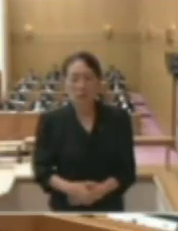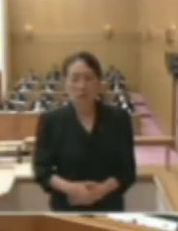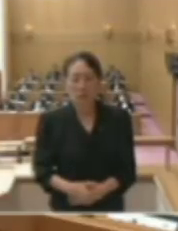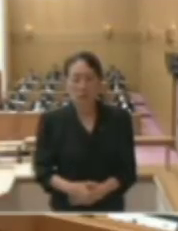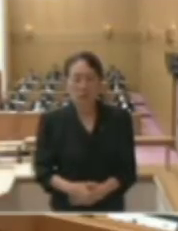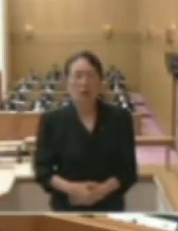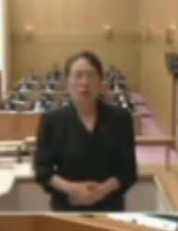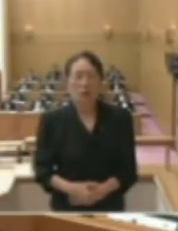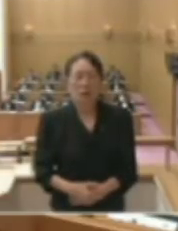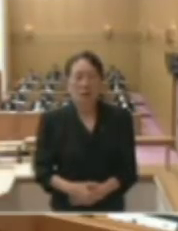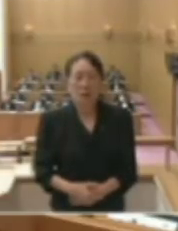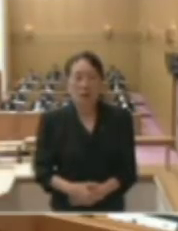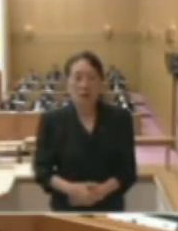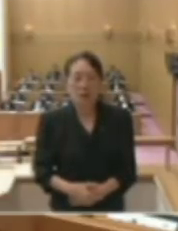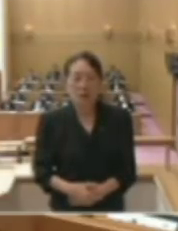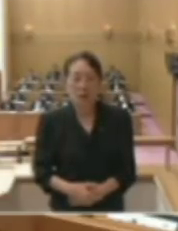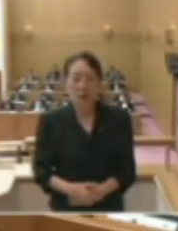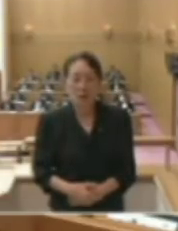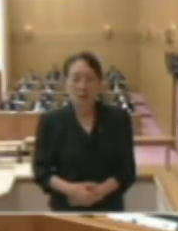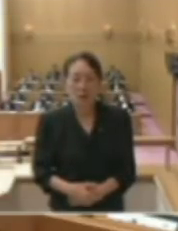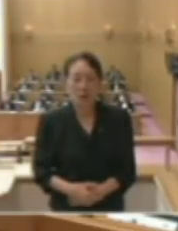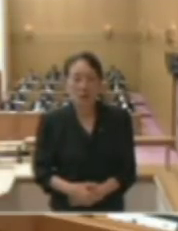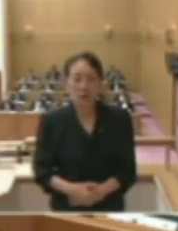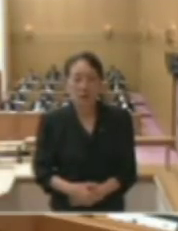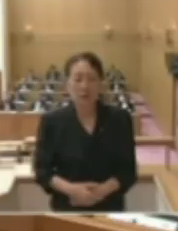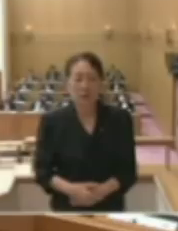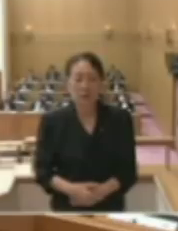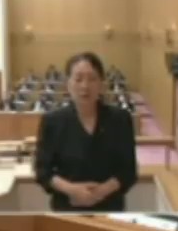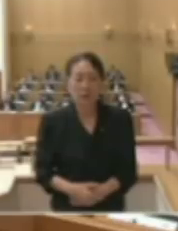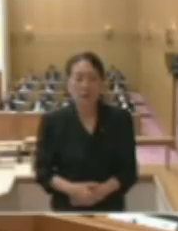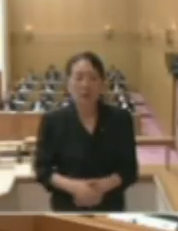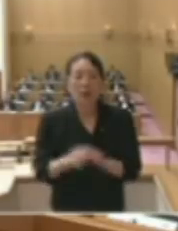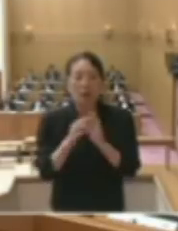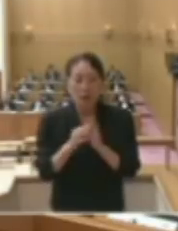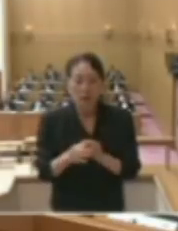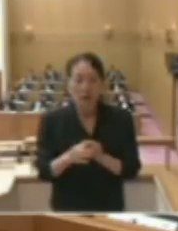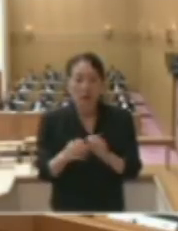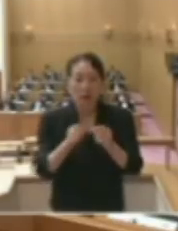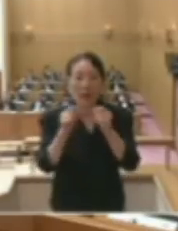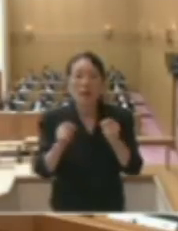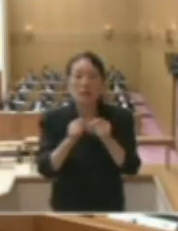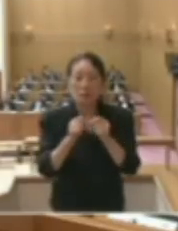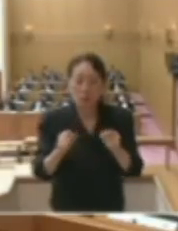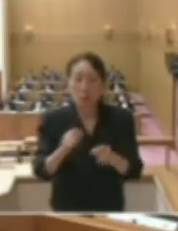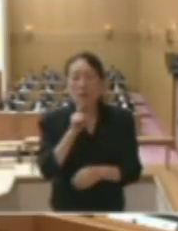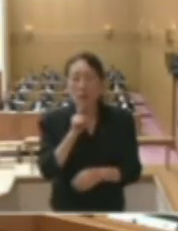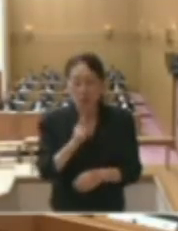い！だ、全部言うと言ってるじゃないか。時間がないんだ、俺には。だから、結論だけ、いいですか、